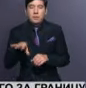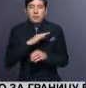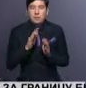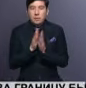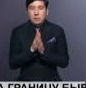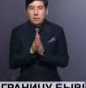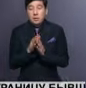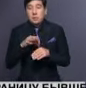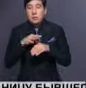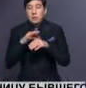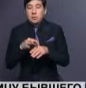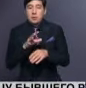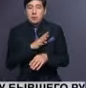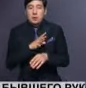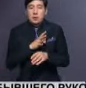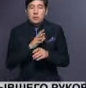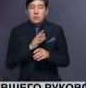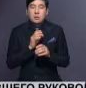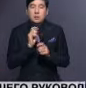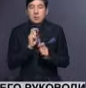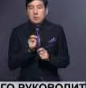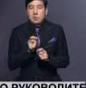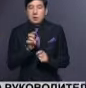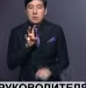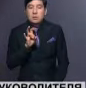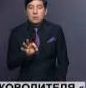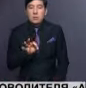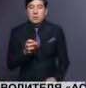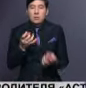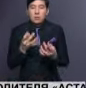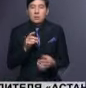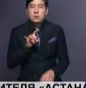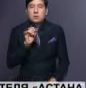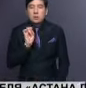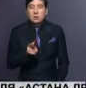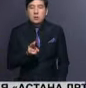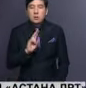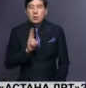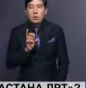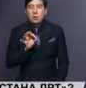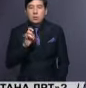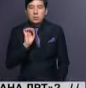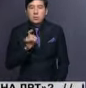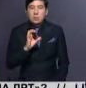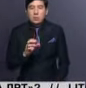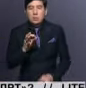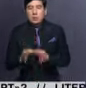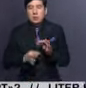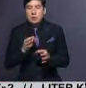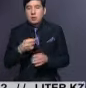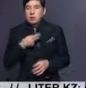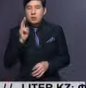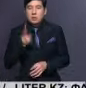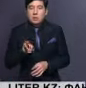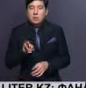Я ему дал автомобиль в итоге для его трюка, там конкурс какой-то был международный, Литвин, я не